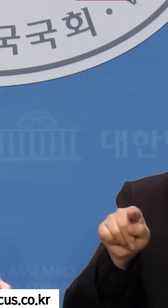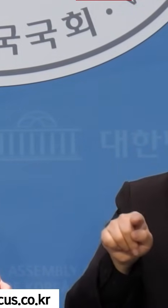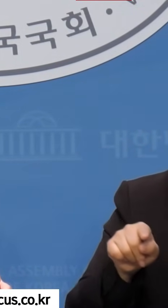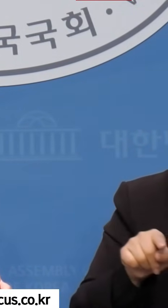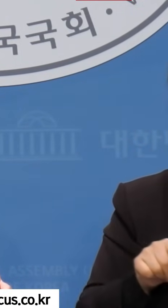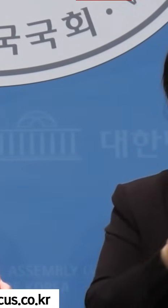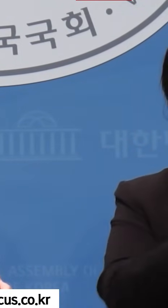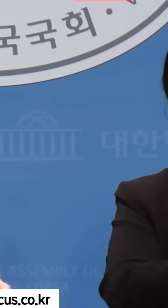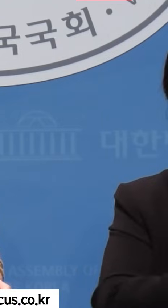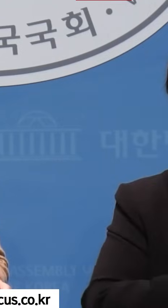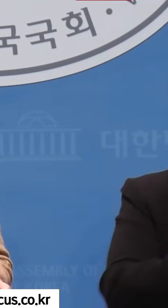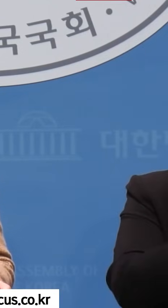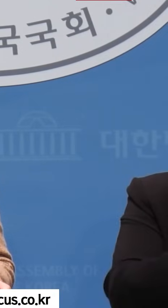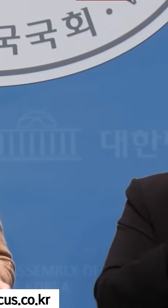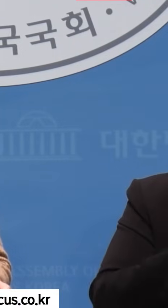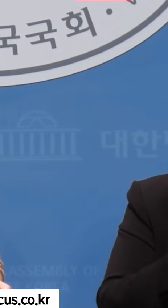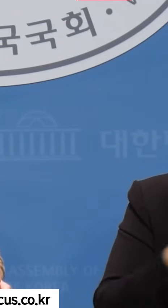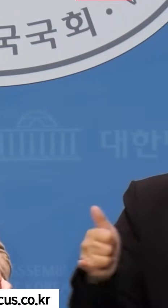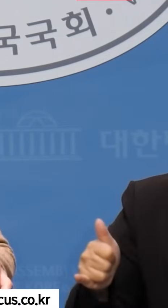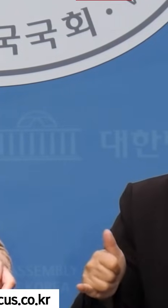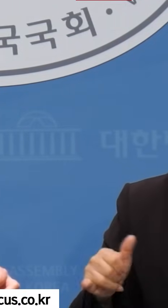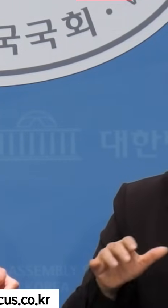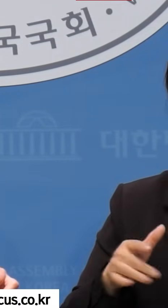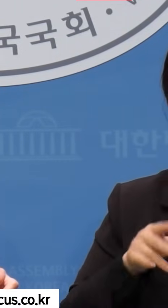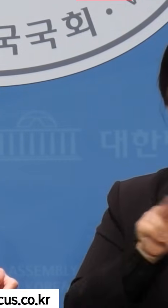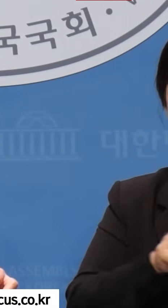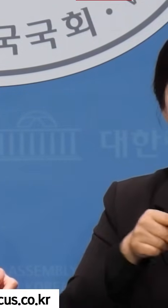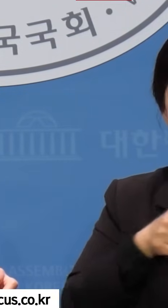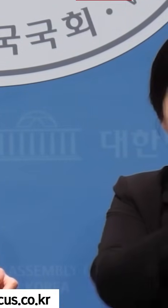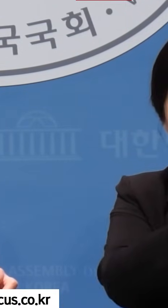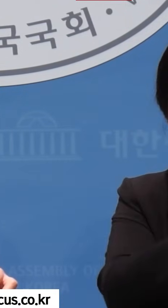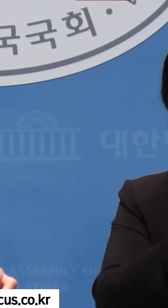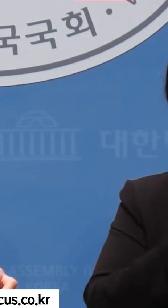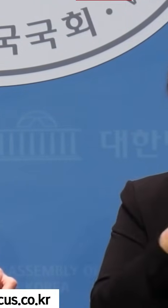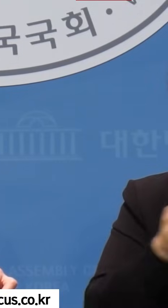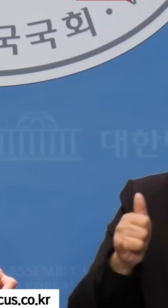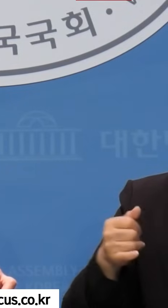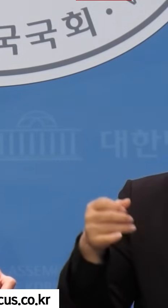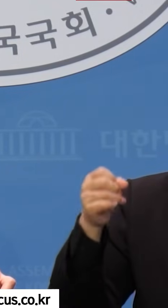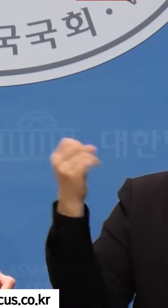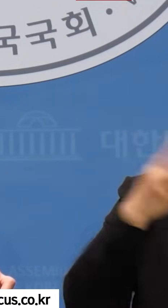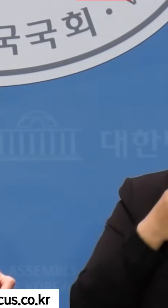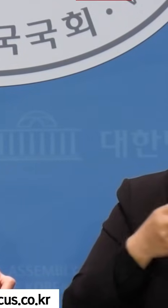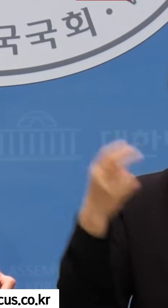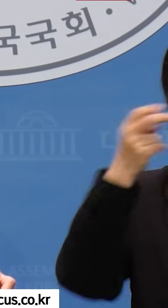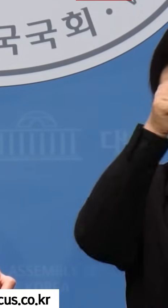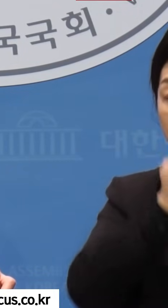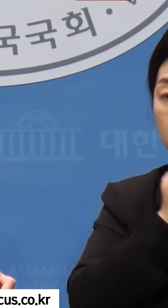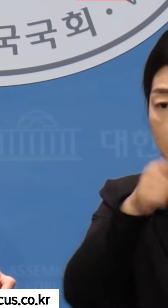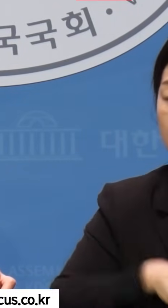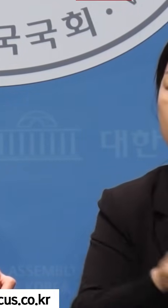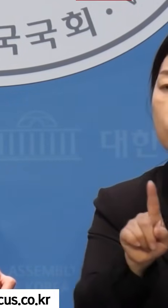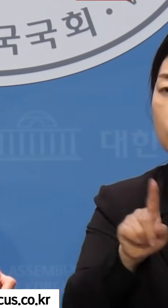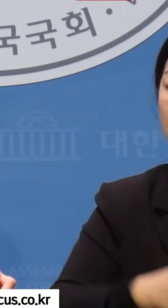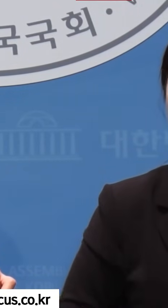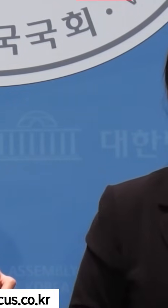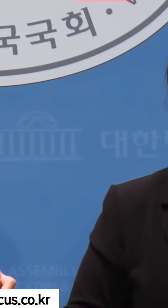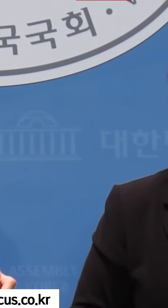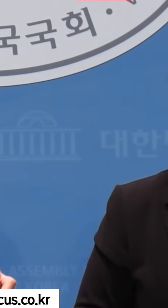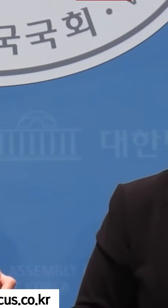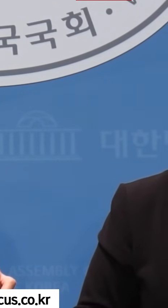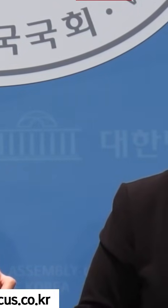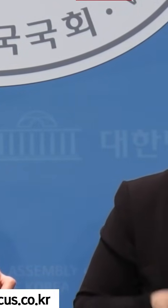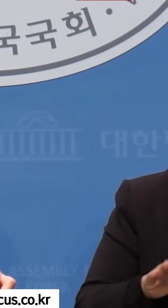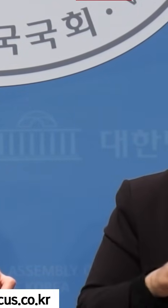그때 문제 제기를 했던 의원을 기소를 합니까? 검찰이 최근에 수원지검 같은 경우에 미제 사건이 많이